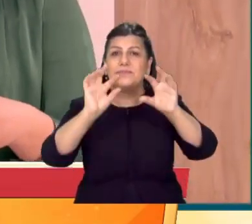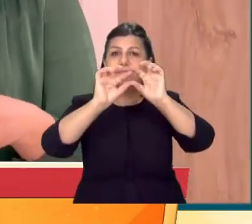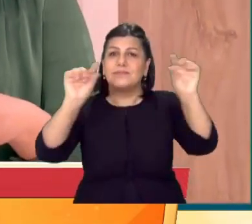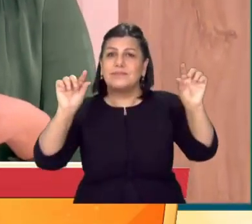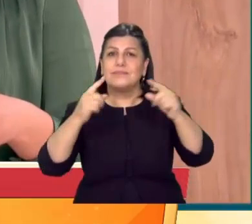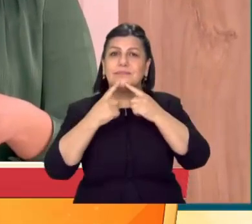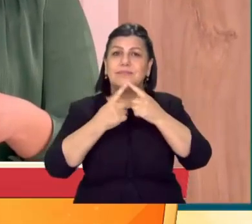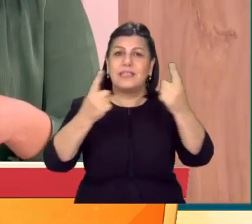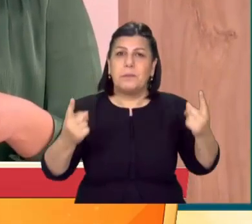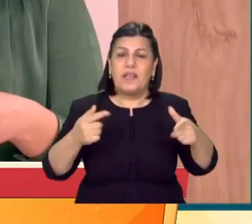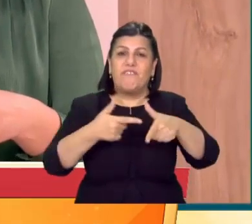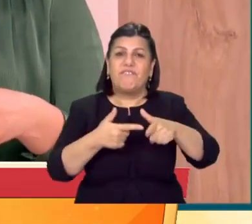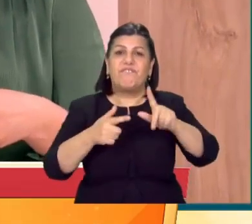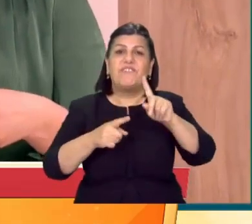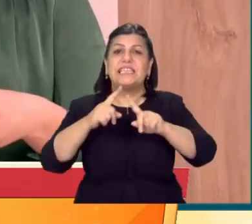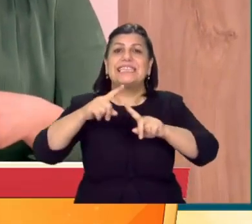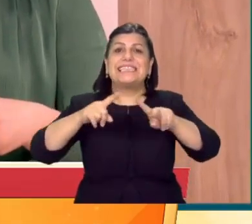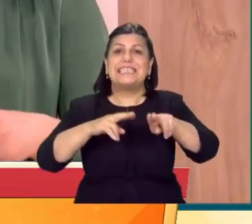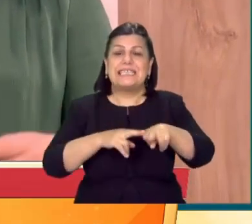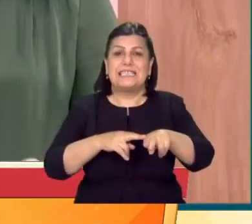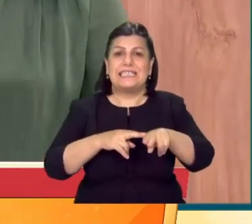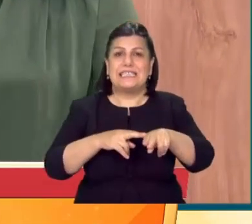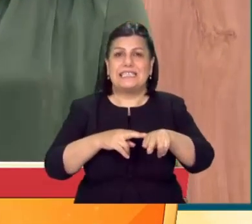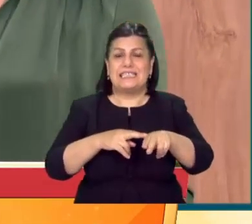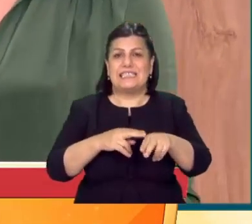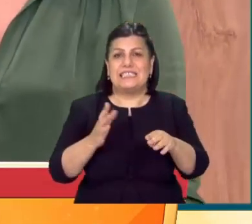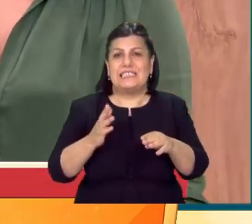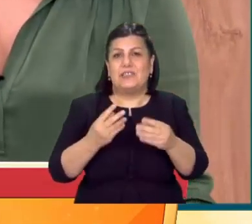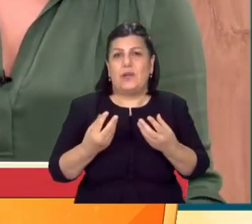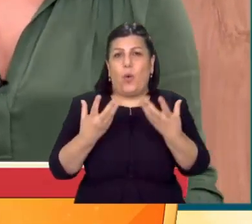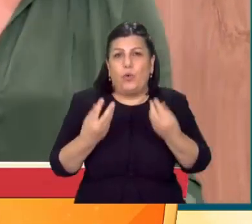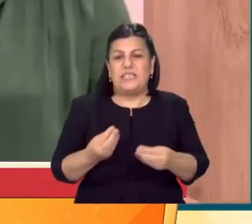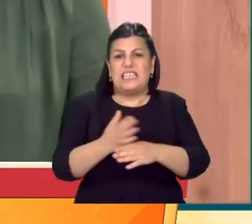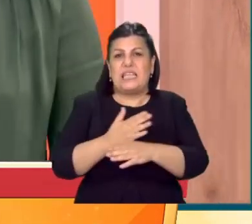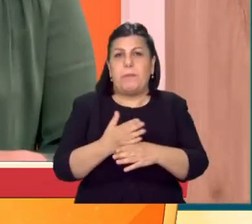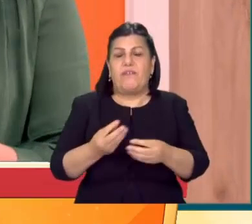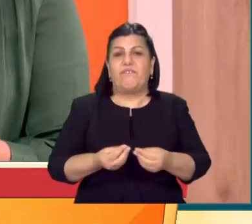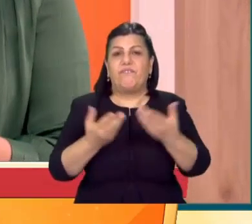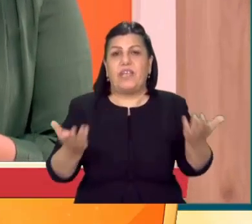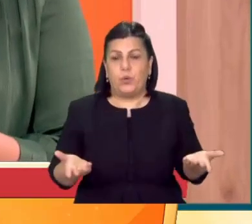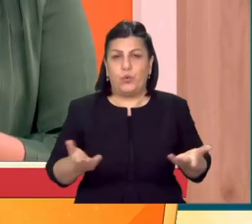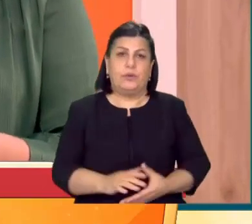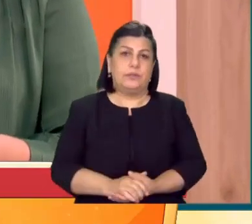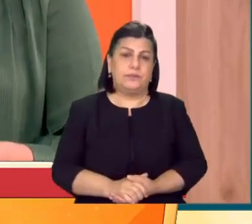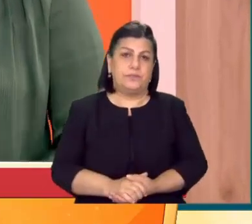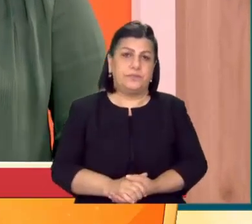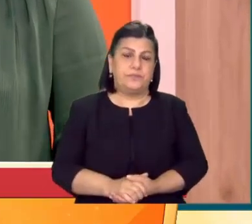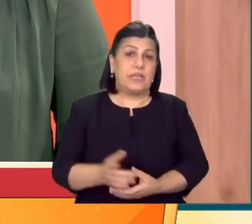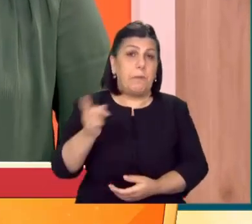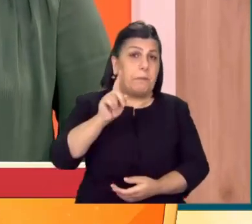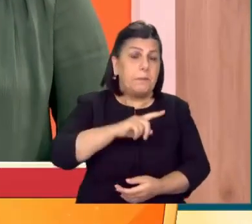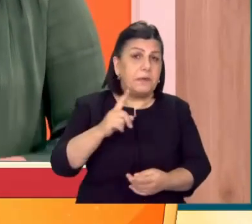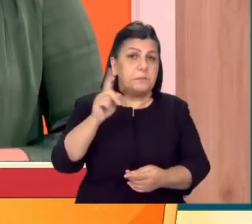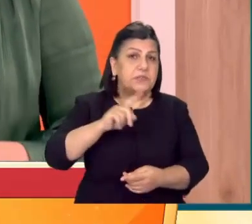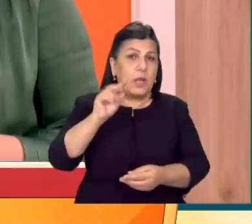olayın gelişmesine sebebiyet veriyor. Bir Bel şey boyun için daha başka bir şey var mı hocam? Evet, buyurun. var.